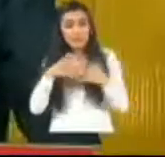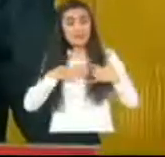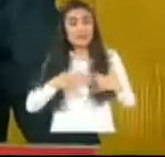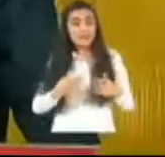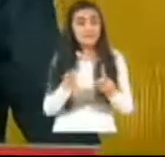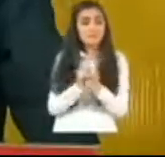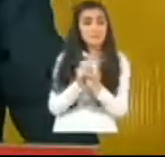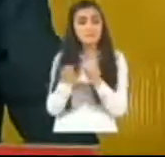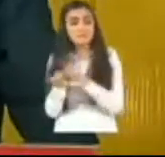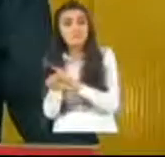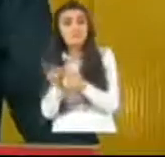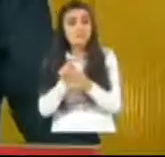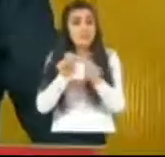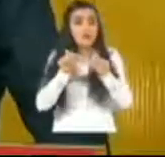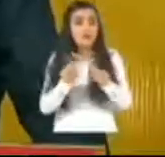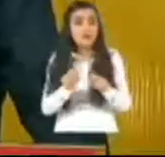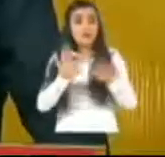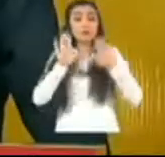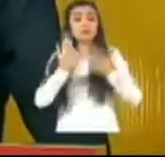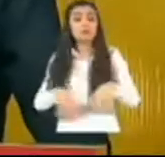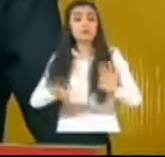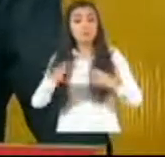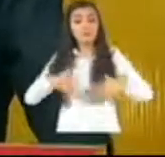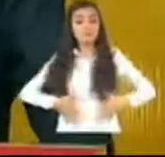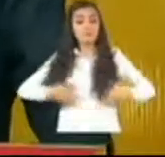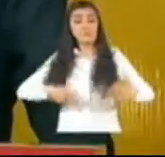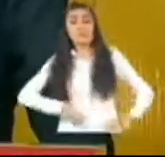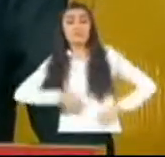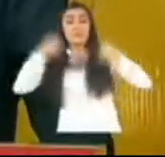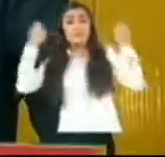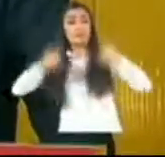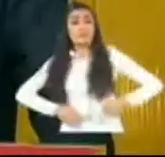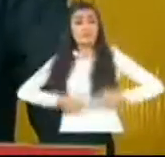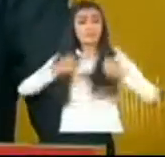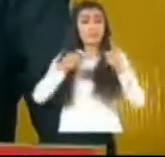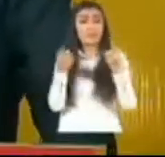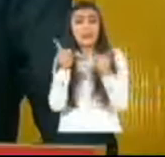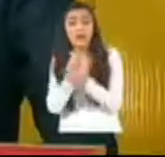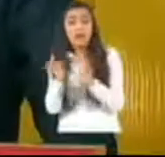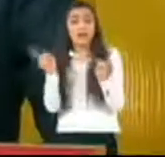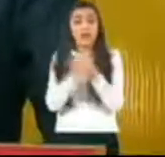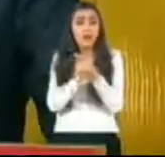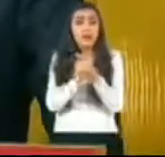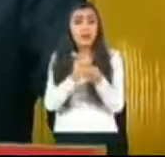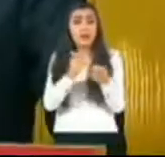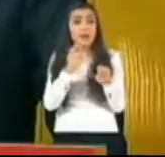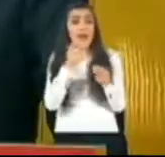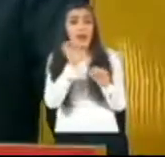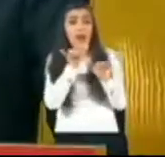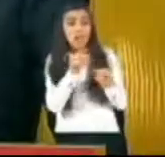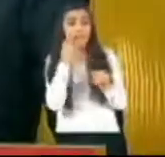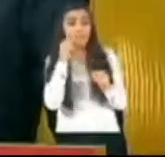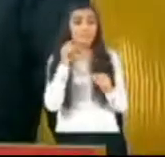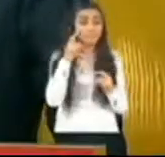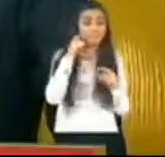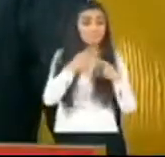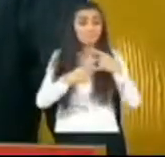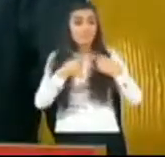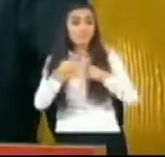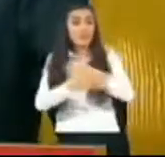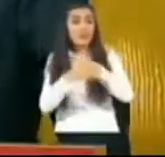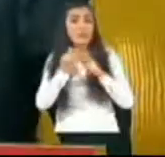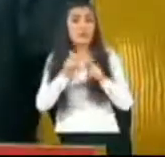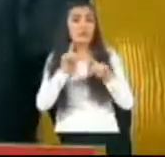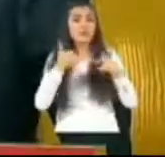kılıktan kılığa girenlerin, durmadan kostüm değiştirenlerin ve nabza göre şerbet verenlerin tiyatro